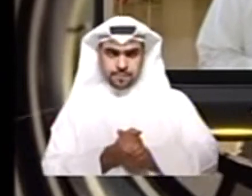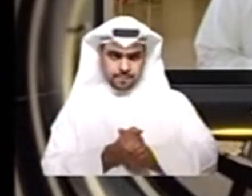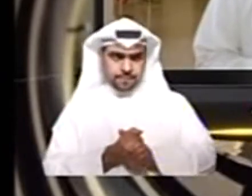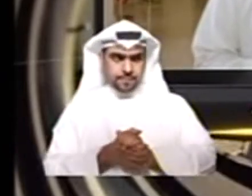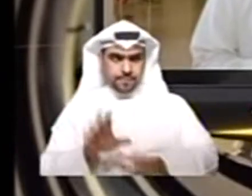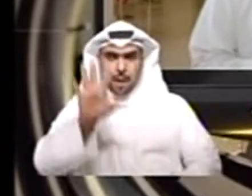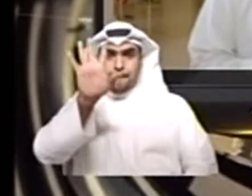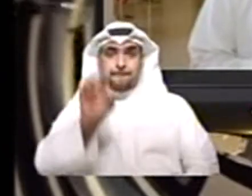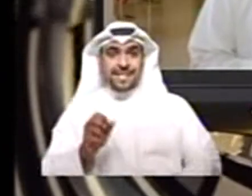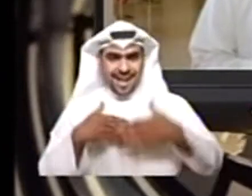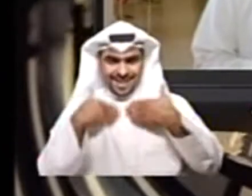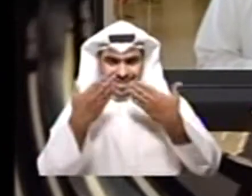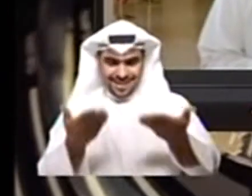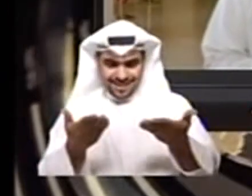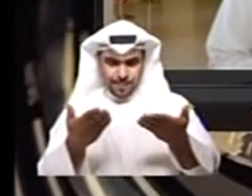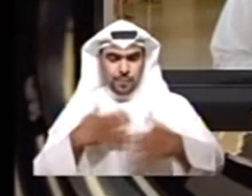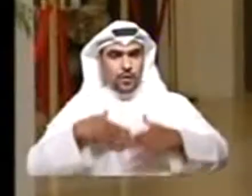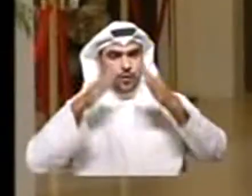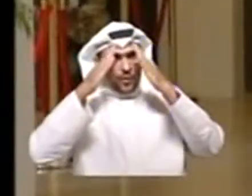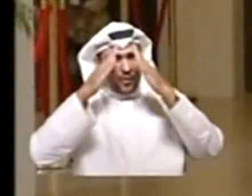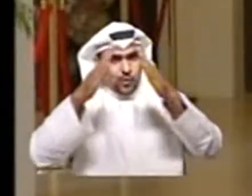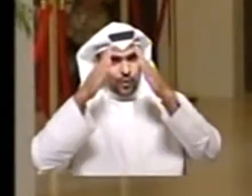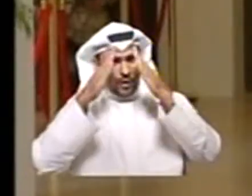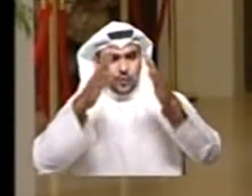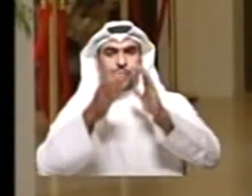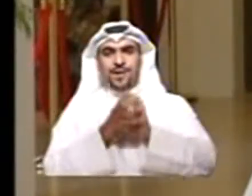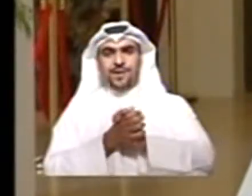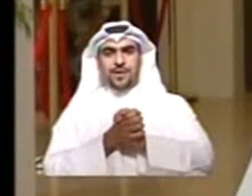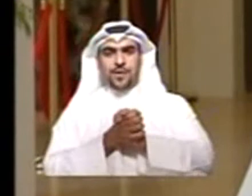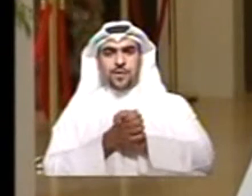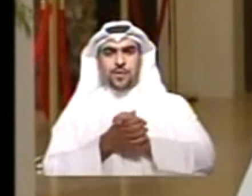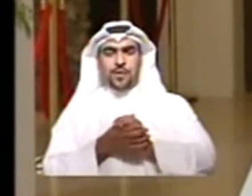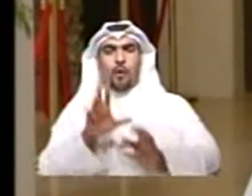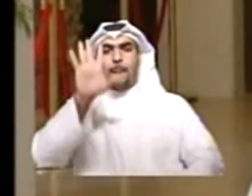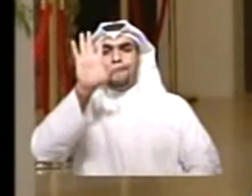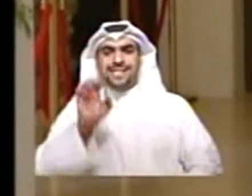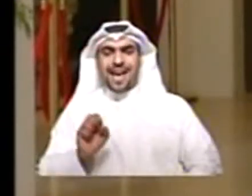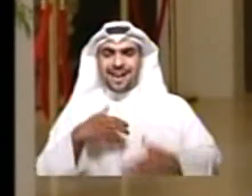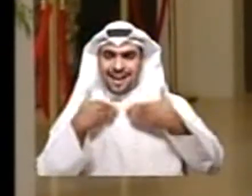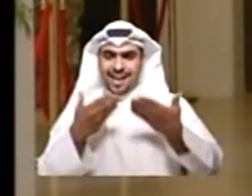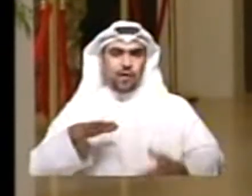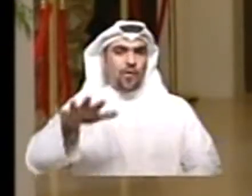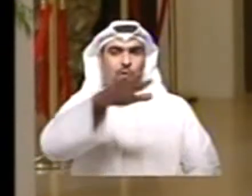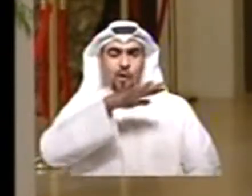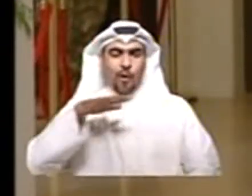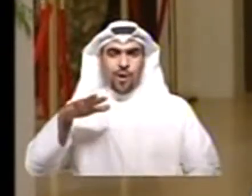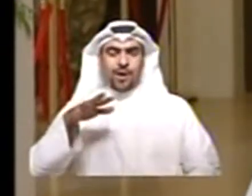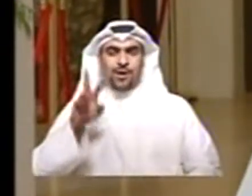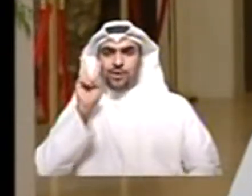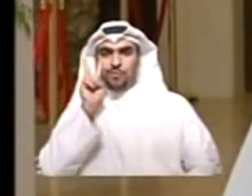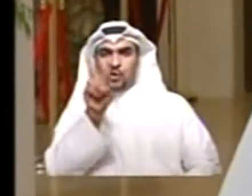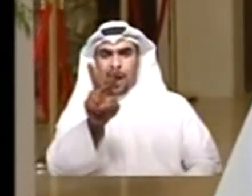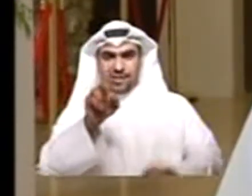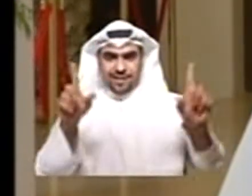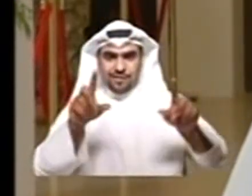مساء الخير عبد العزيز، وشكرا جزيلا لك، وايضا ايضا مساء الخير لكل مشاهدي نشرة الاخبار في